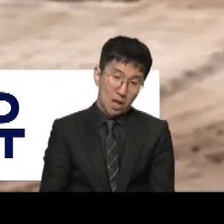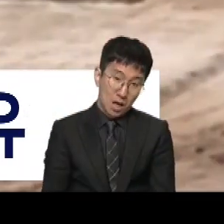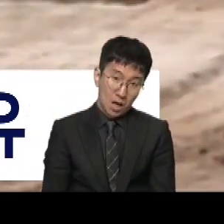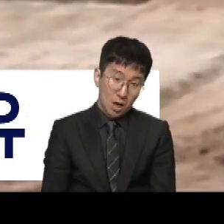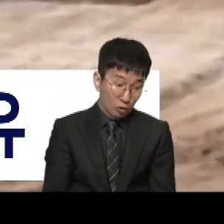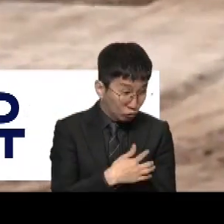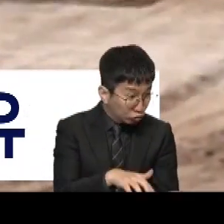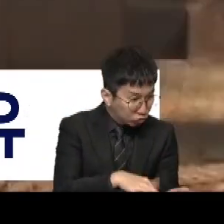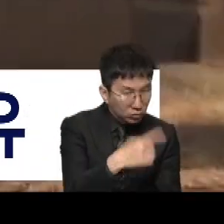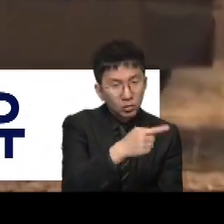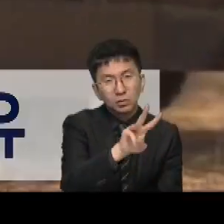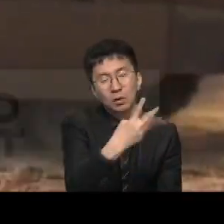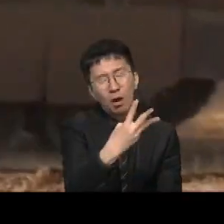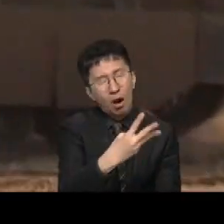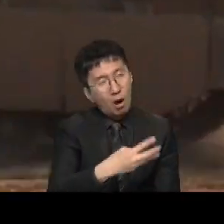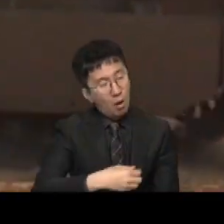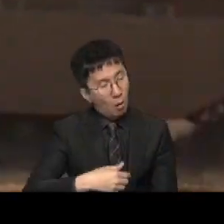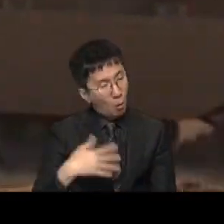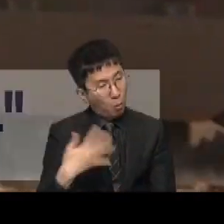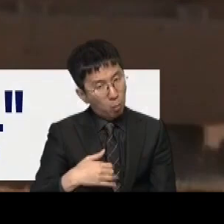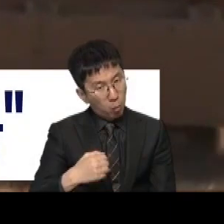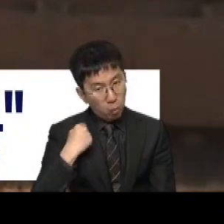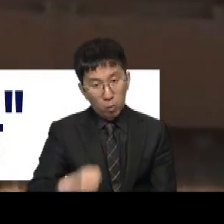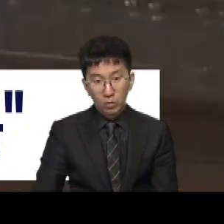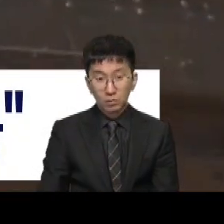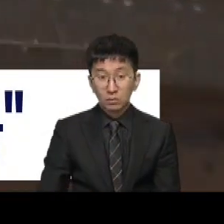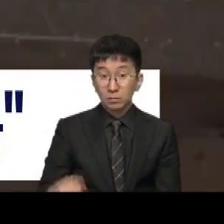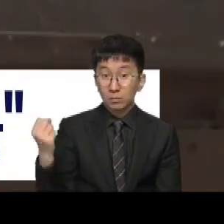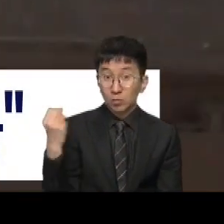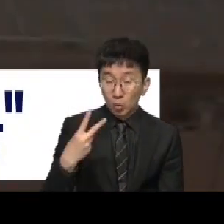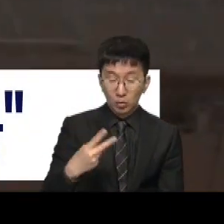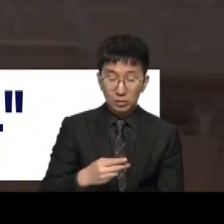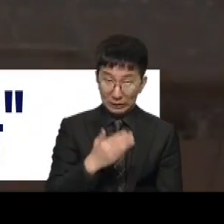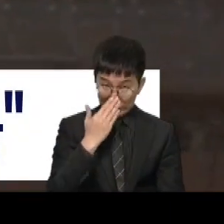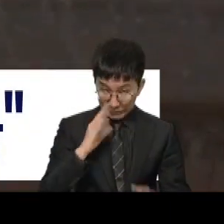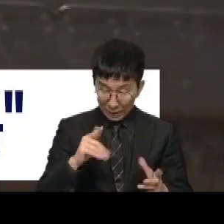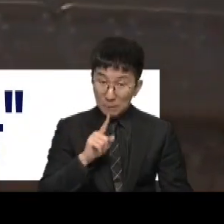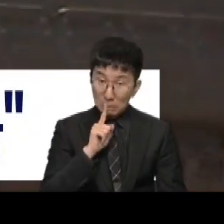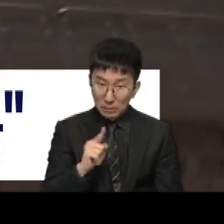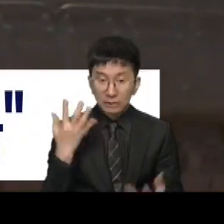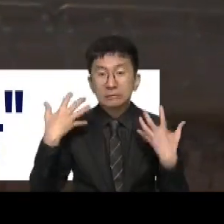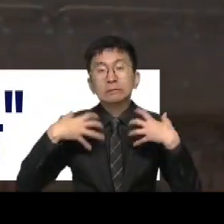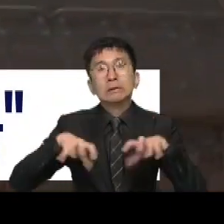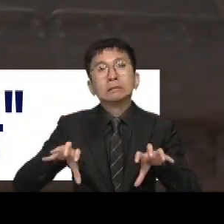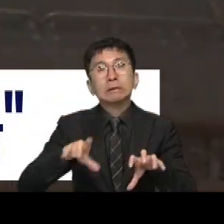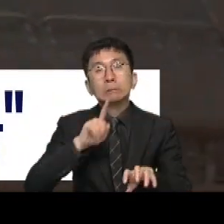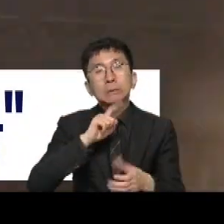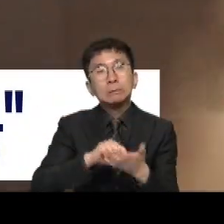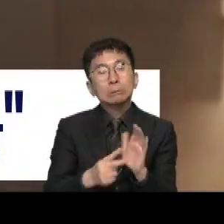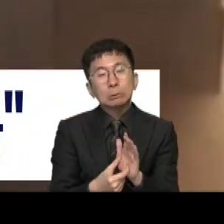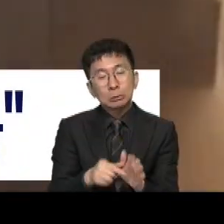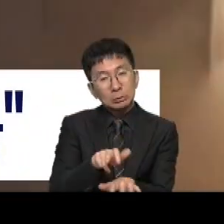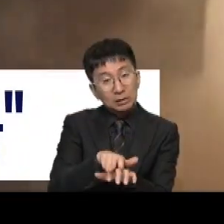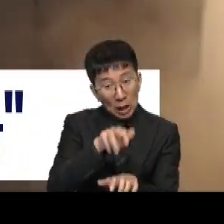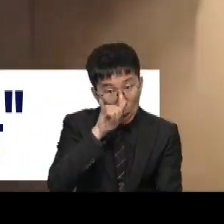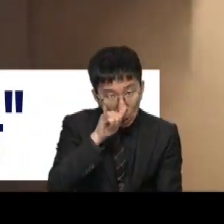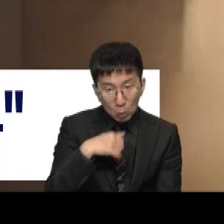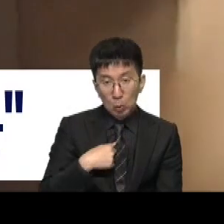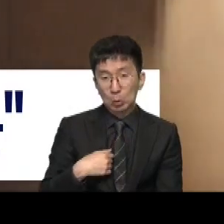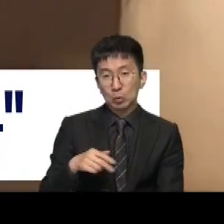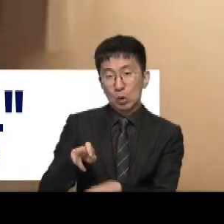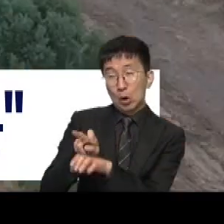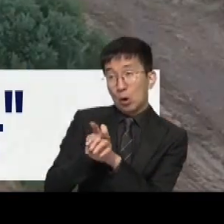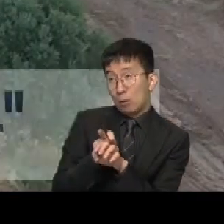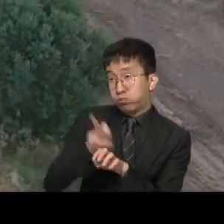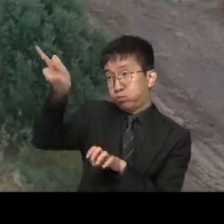1,300대를 보유하고 있습니다. 히브리어로 사자를 뜻하는 나메르 등 장갑차 1,190대에다 야포도 530문에